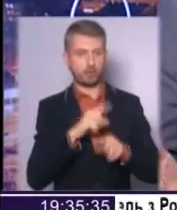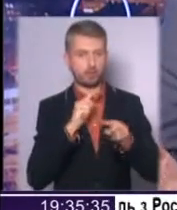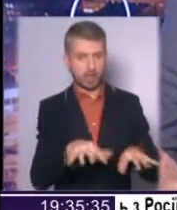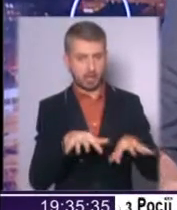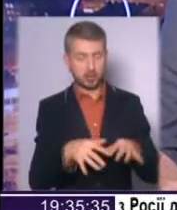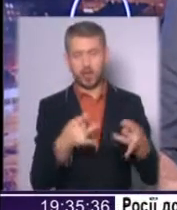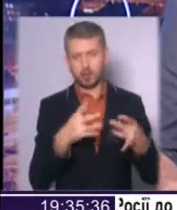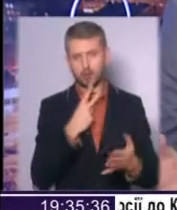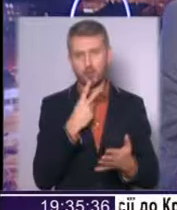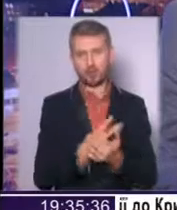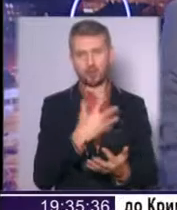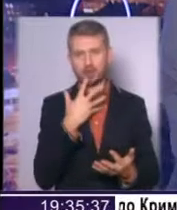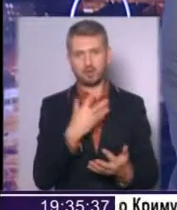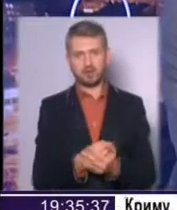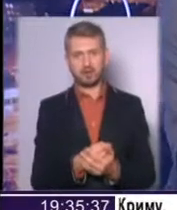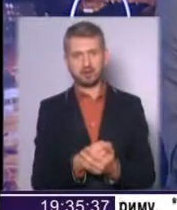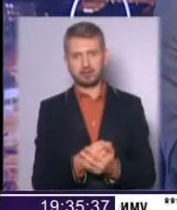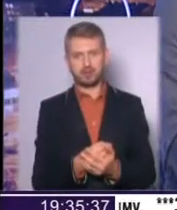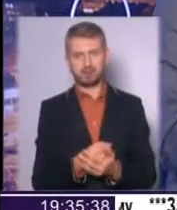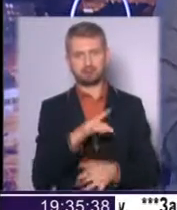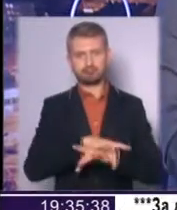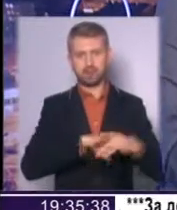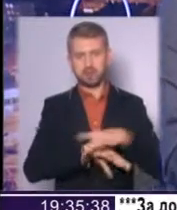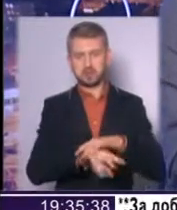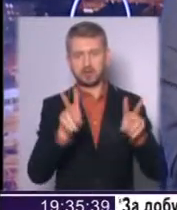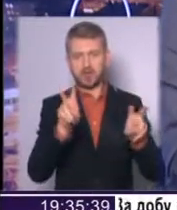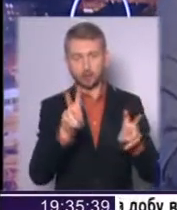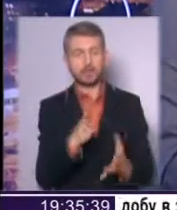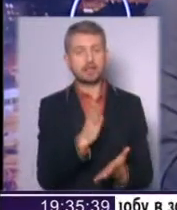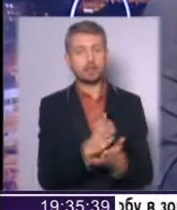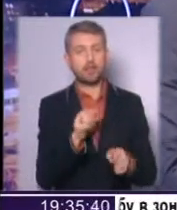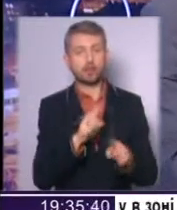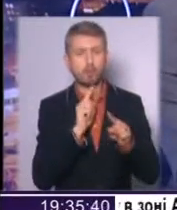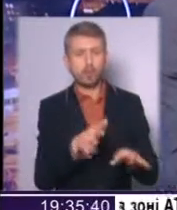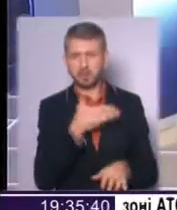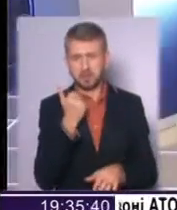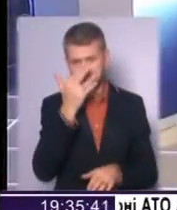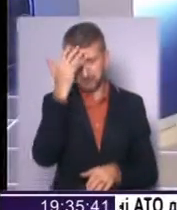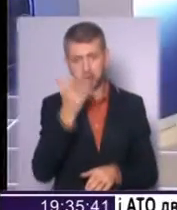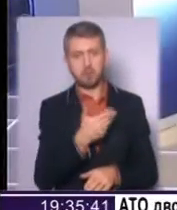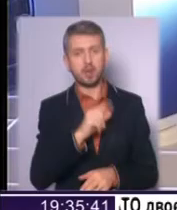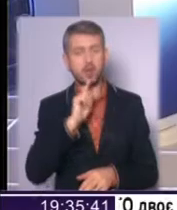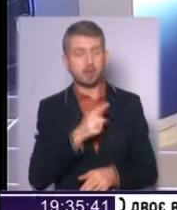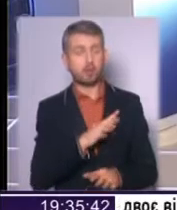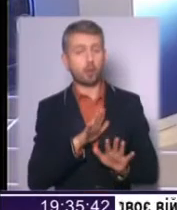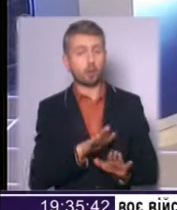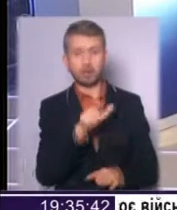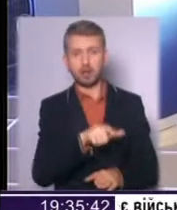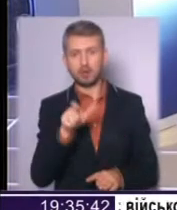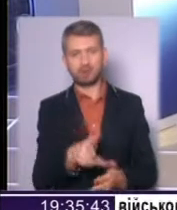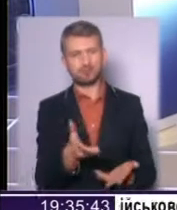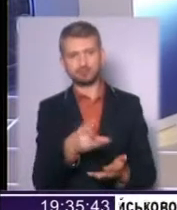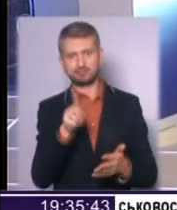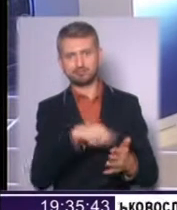кнопки, розумієте, ніхто ж. І кажуть, ну, нас заставили. Тобто депутати не є одноосібні господарі,